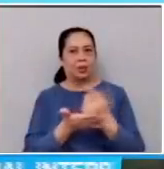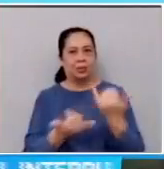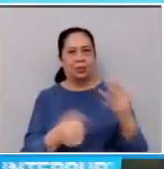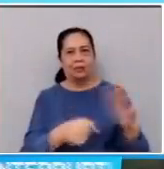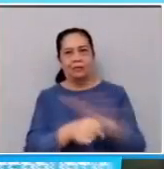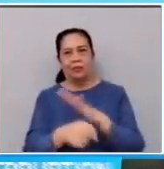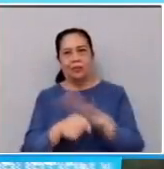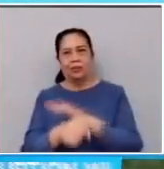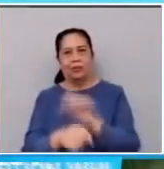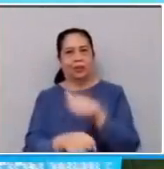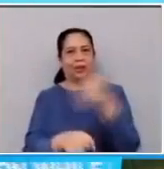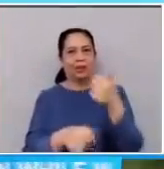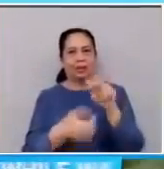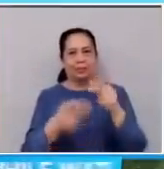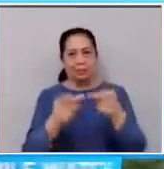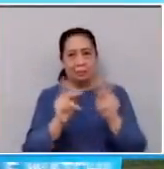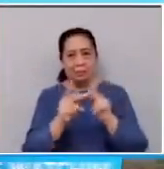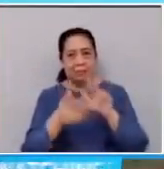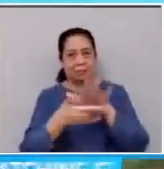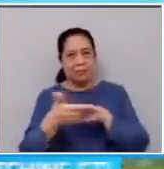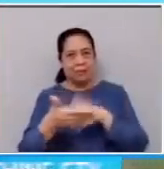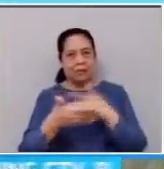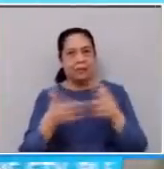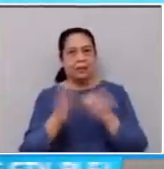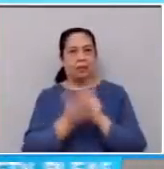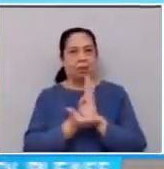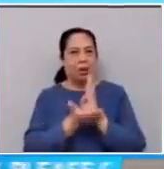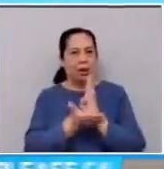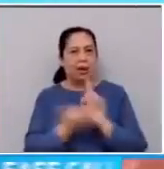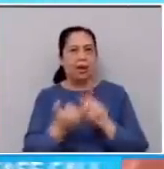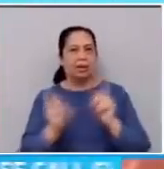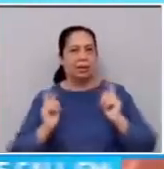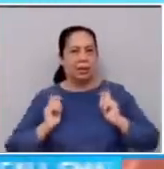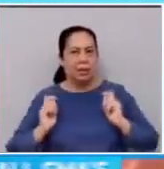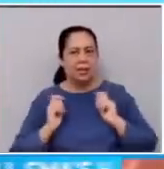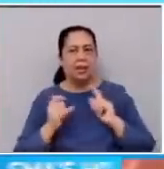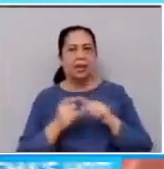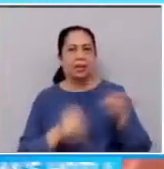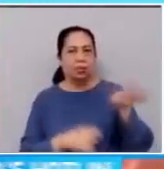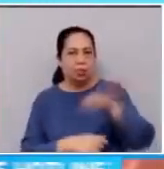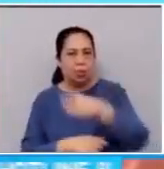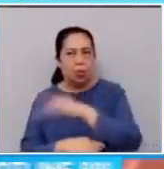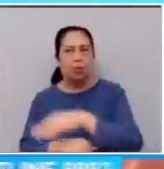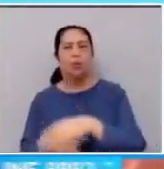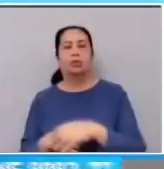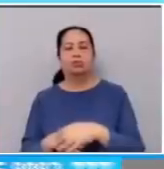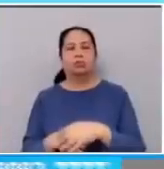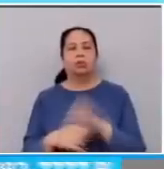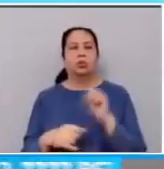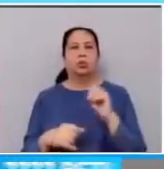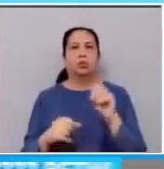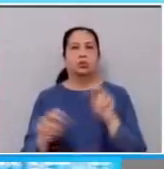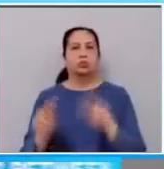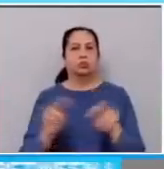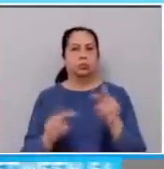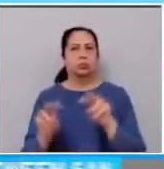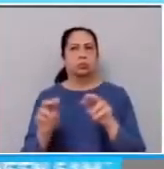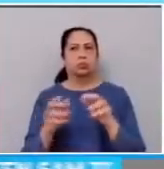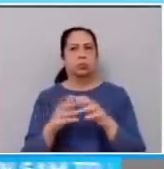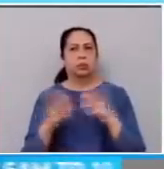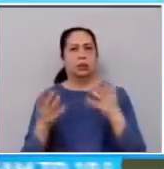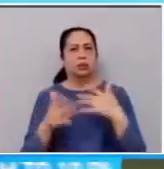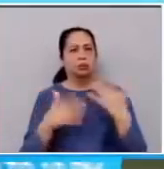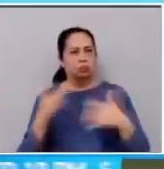ibang lugar, no, Pasyalan tulad ng Boracay, Tagaytay, Bohol. So masigla ang